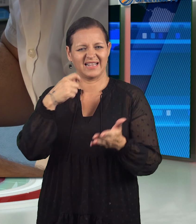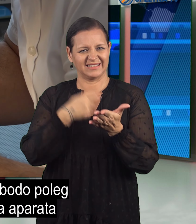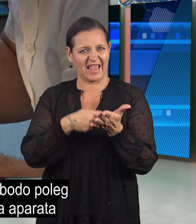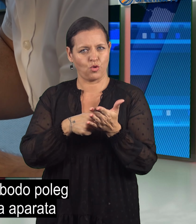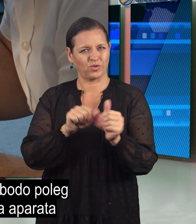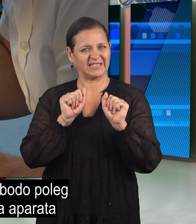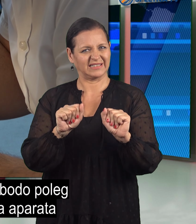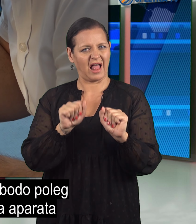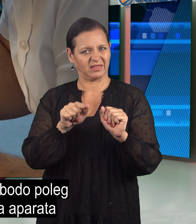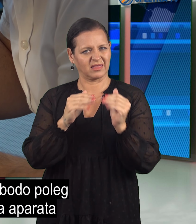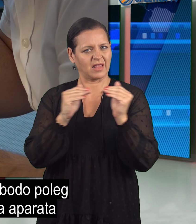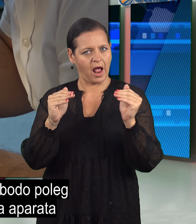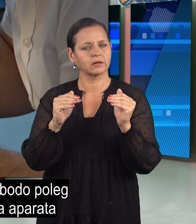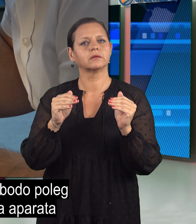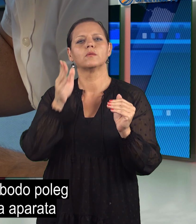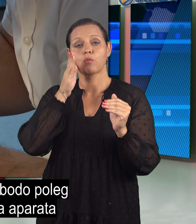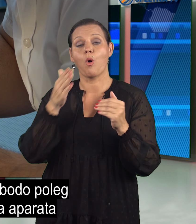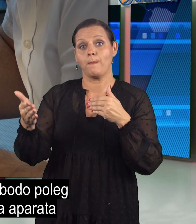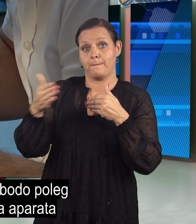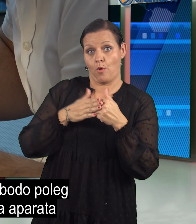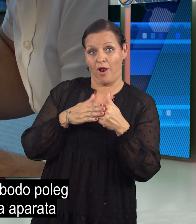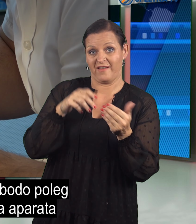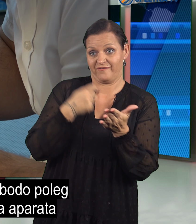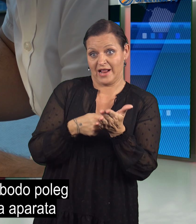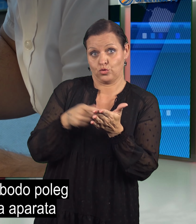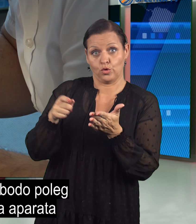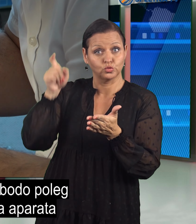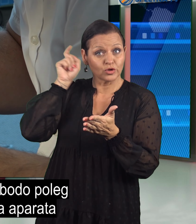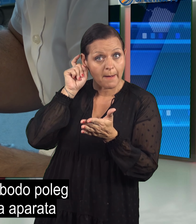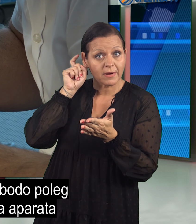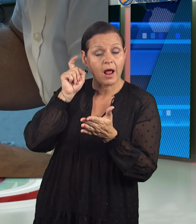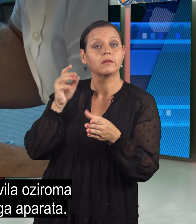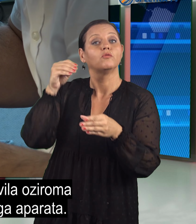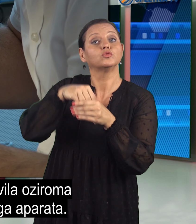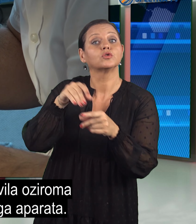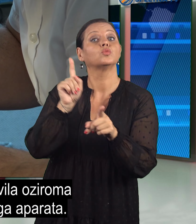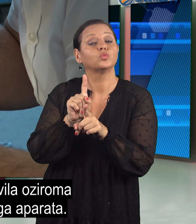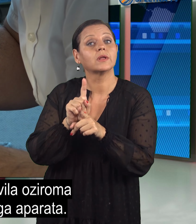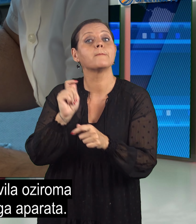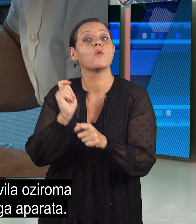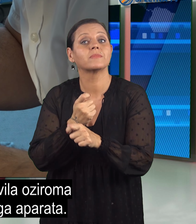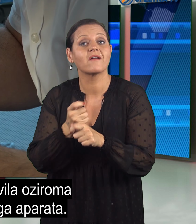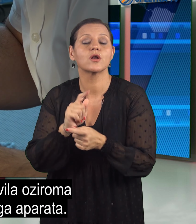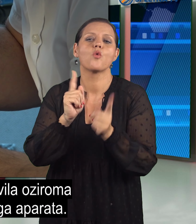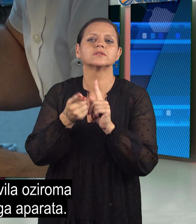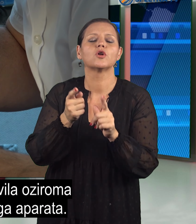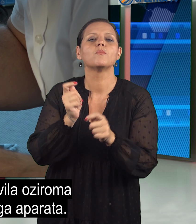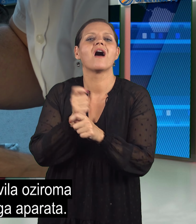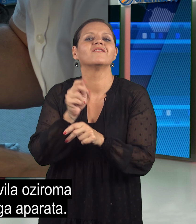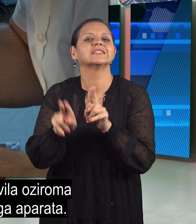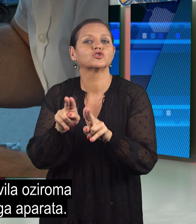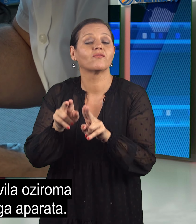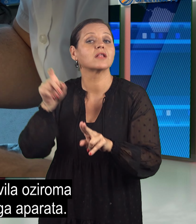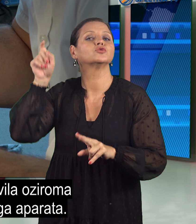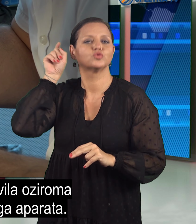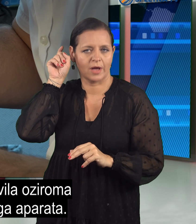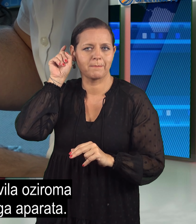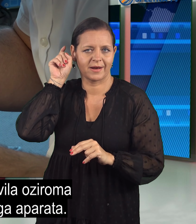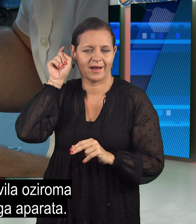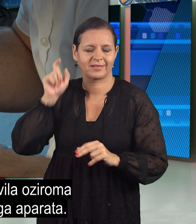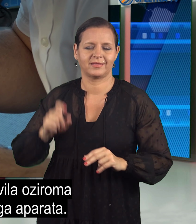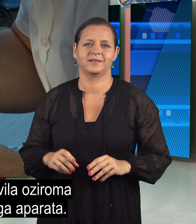V cenovni standard bodo poleg vrednosti slušnega aparata vključena tudi popravila oziroma vzdrževanje slušnega aparata.